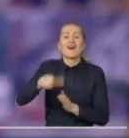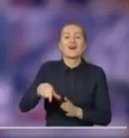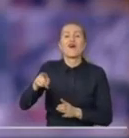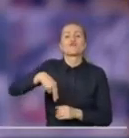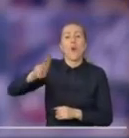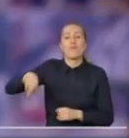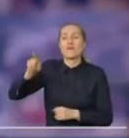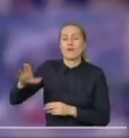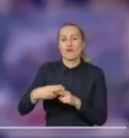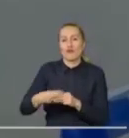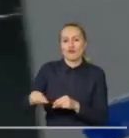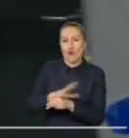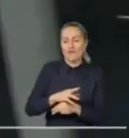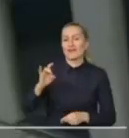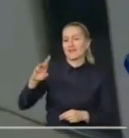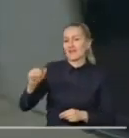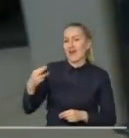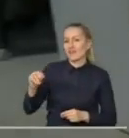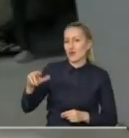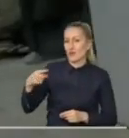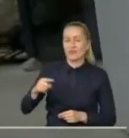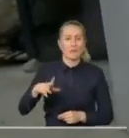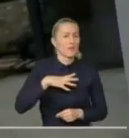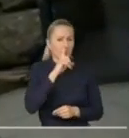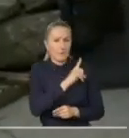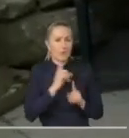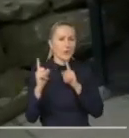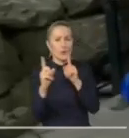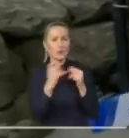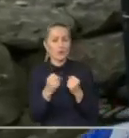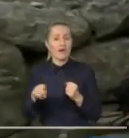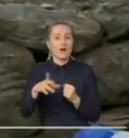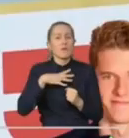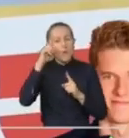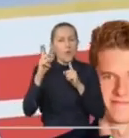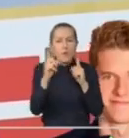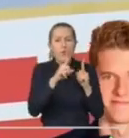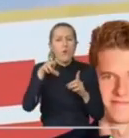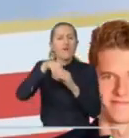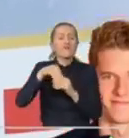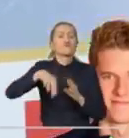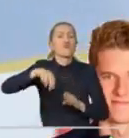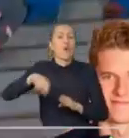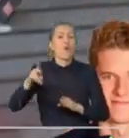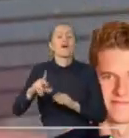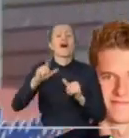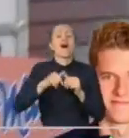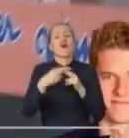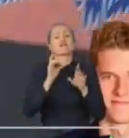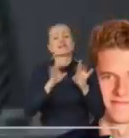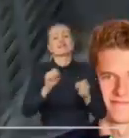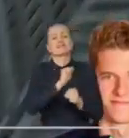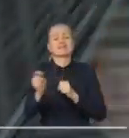zarażony koronawirusem. Pilnował się jak tylko mógł. Uważany był za najostrożniejszego w norweskiej ekipie, ale zarażenia nie uniknął i w